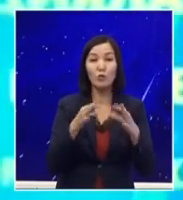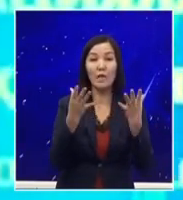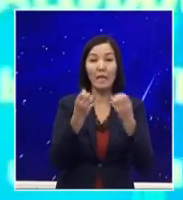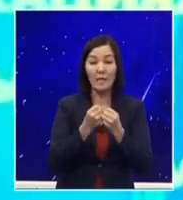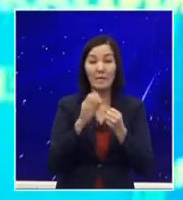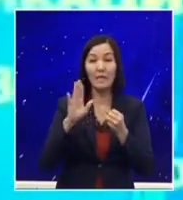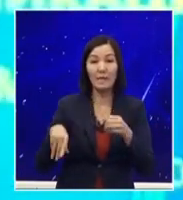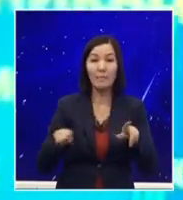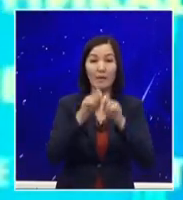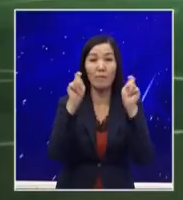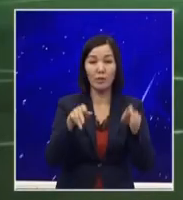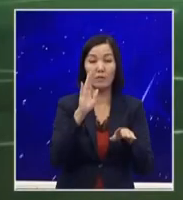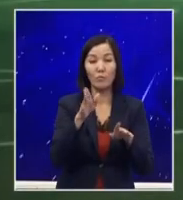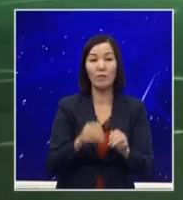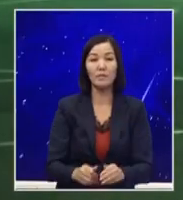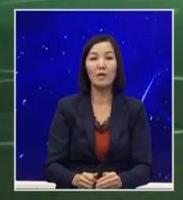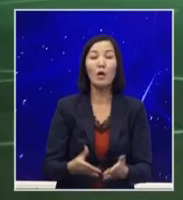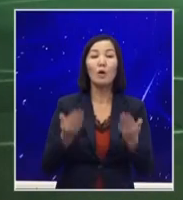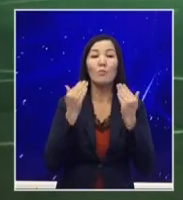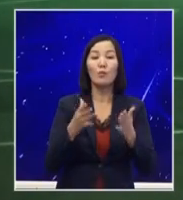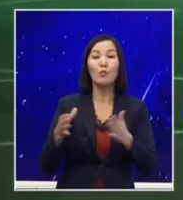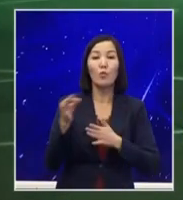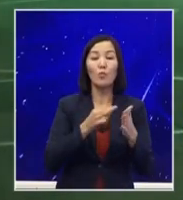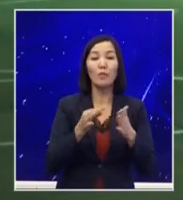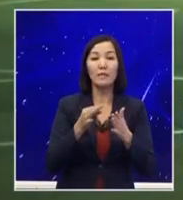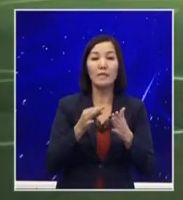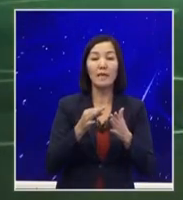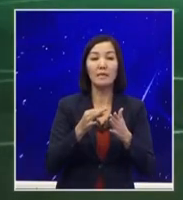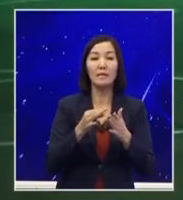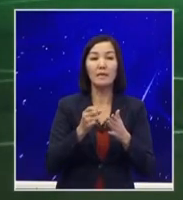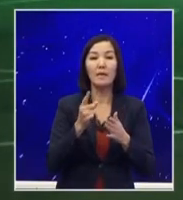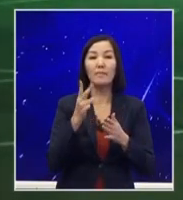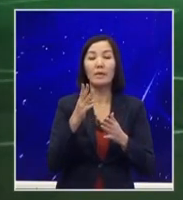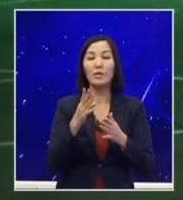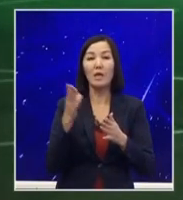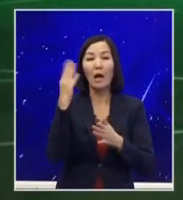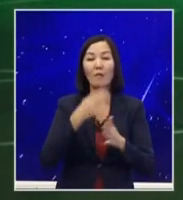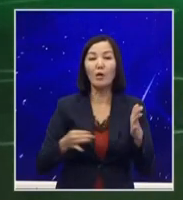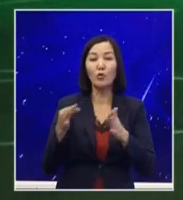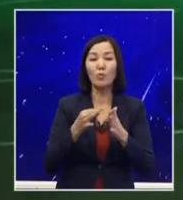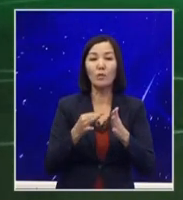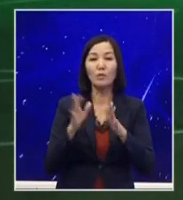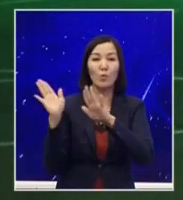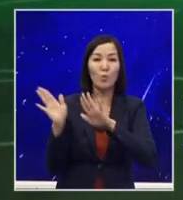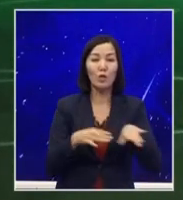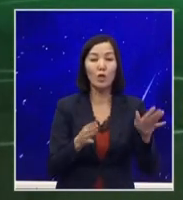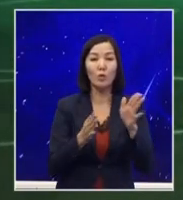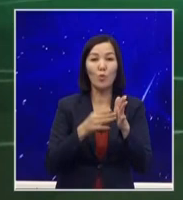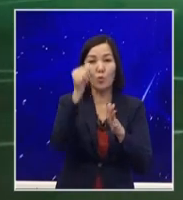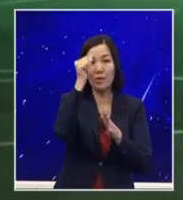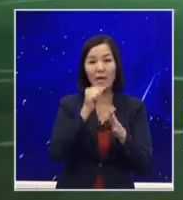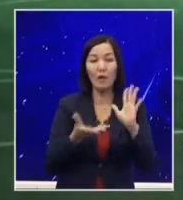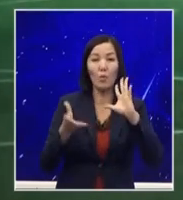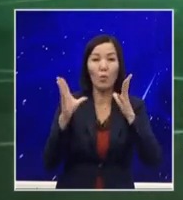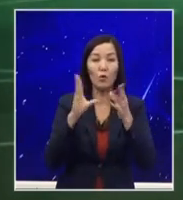соң барып қана ашатын боламын. Бүгін Амандық Аппасұлы өңірлер арасында бірінші болып өткен 9 айға есеп берді. Алматы